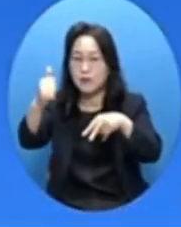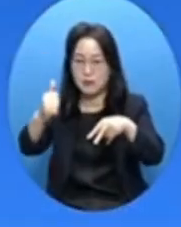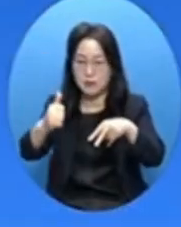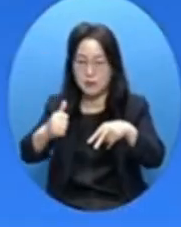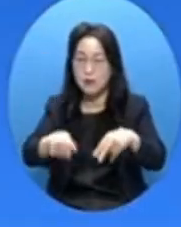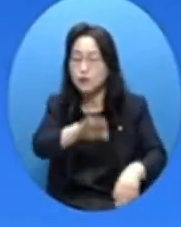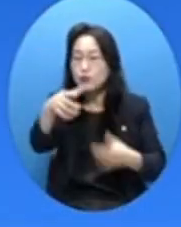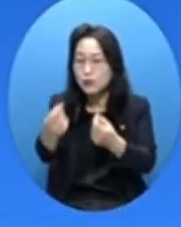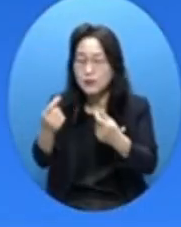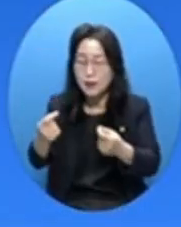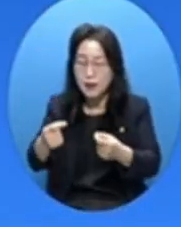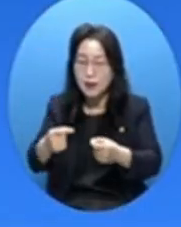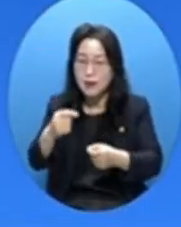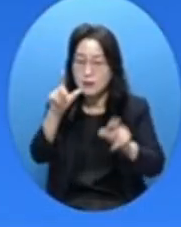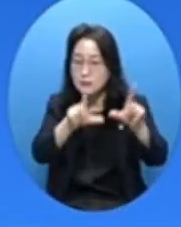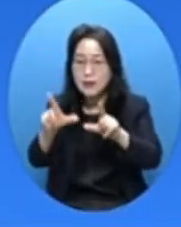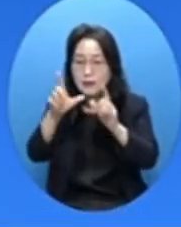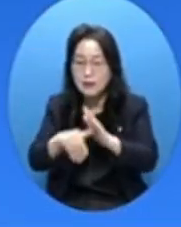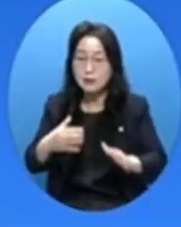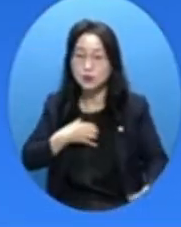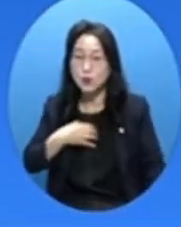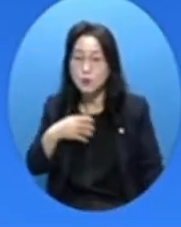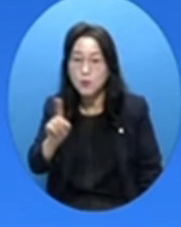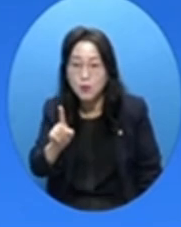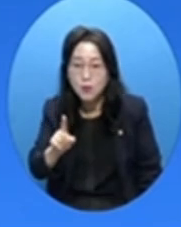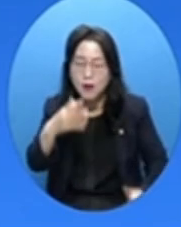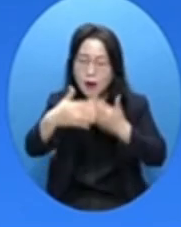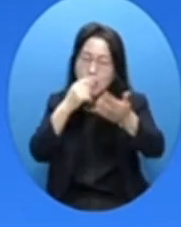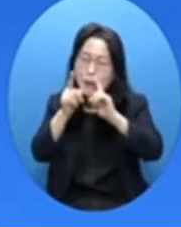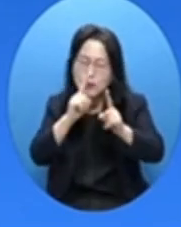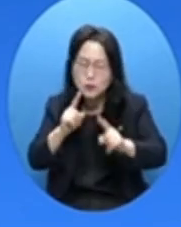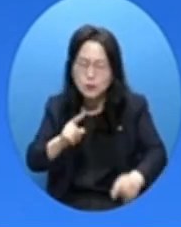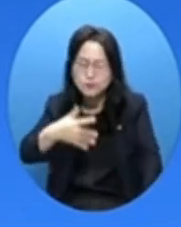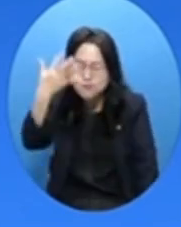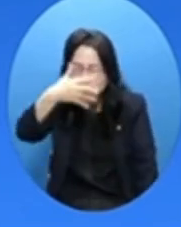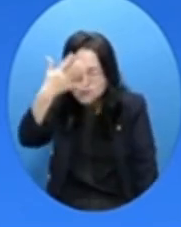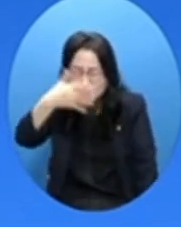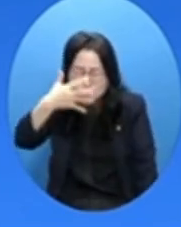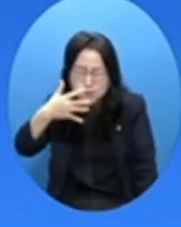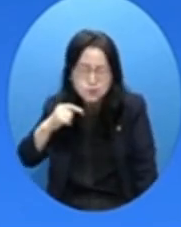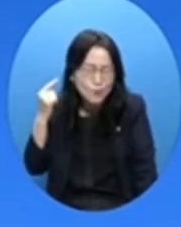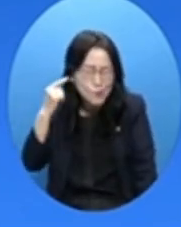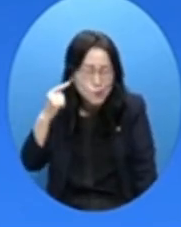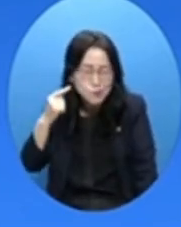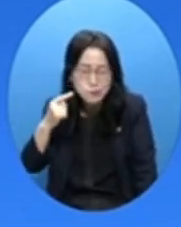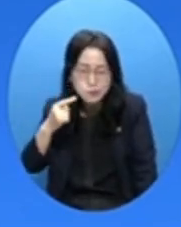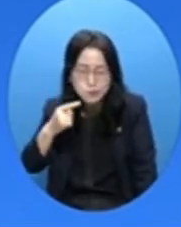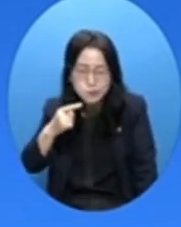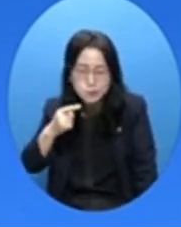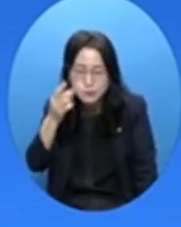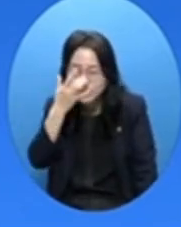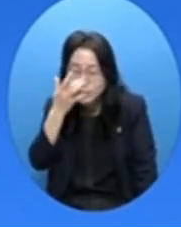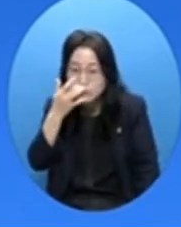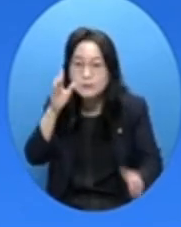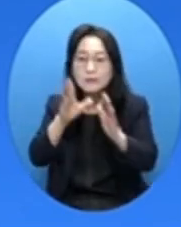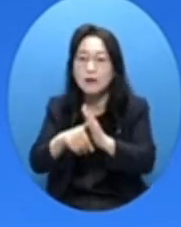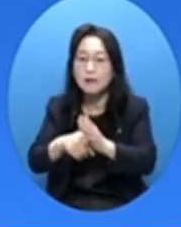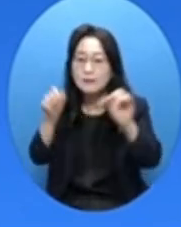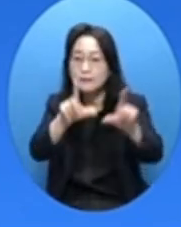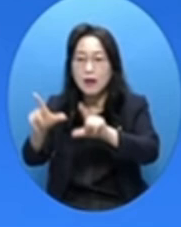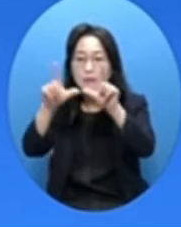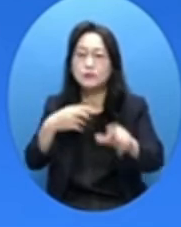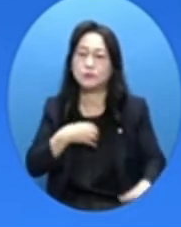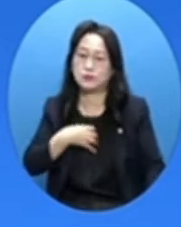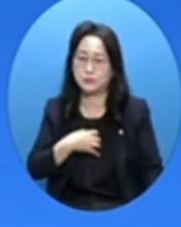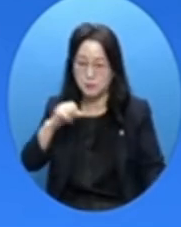하루에 말씀이 심히 하게 될 때 할 말씀을 잘 들리지 않을 때 우리 삶의 위기가 다가오는